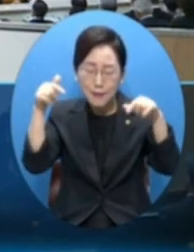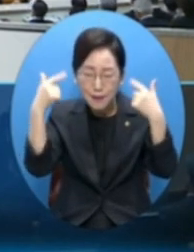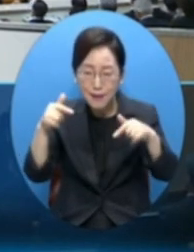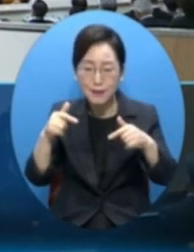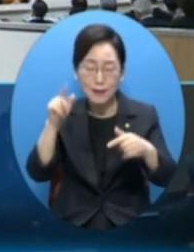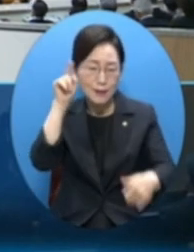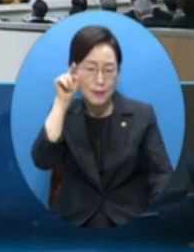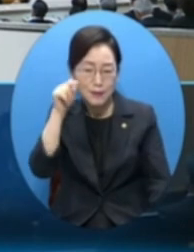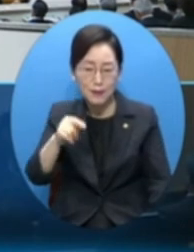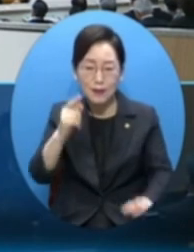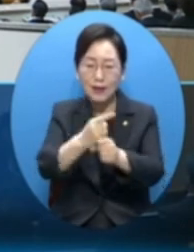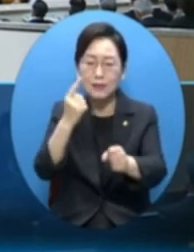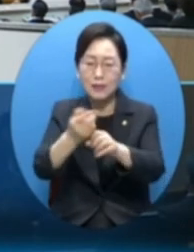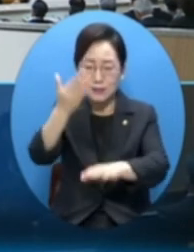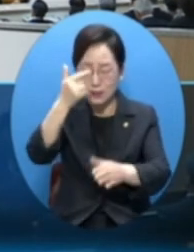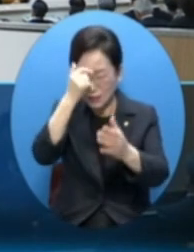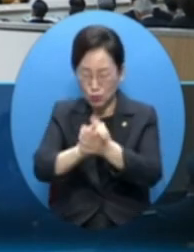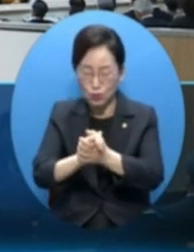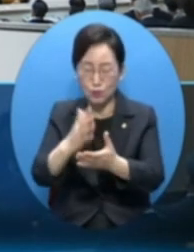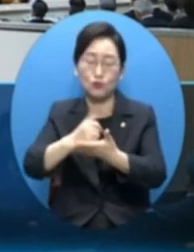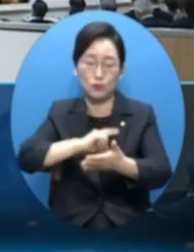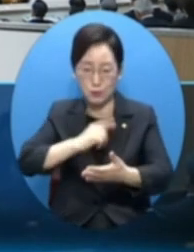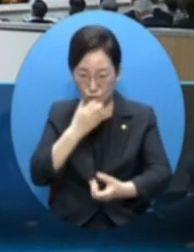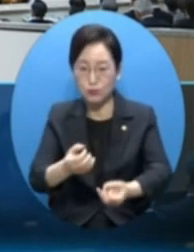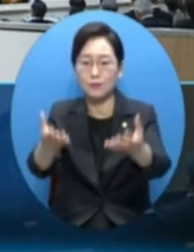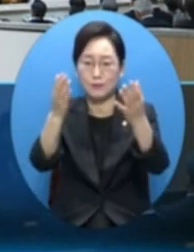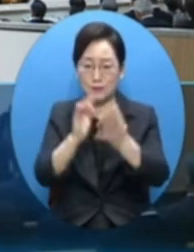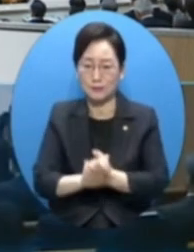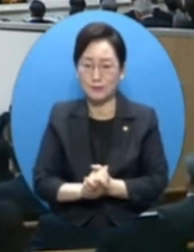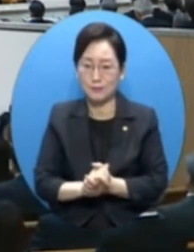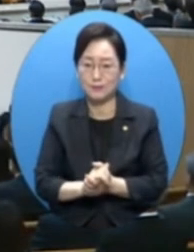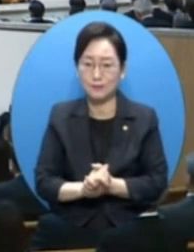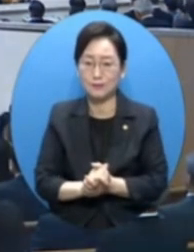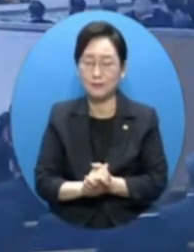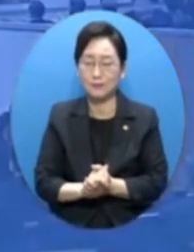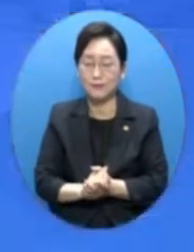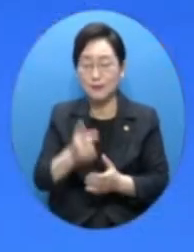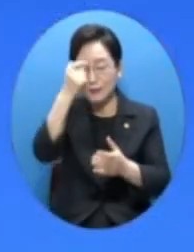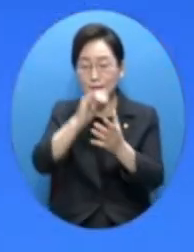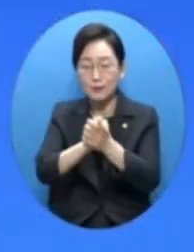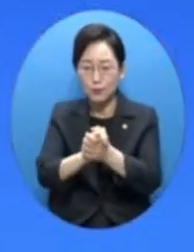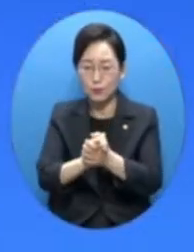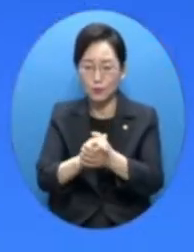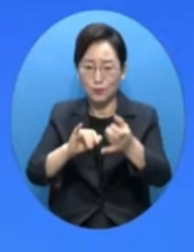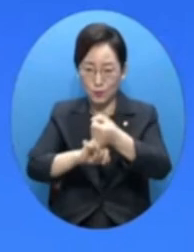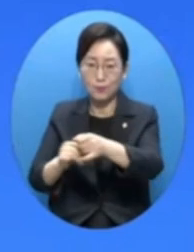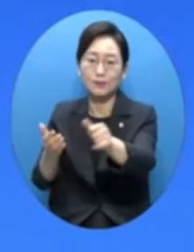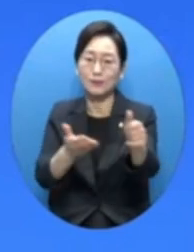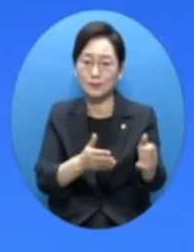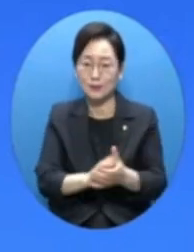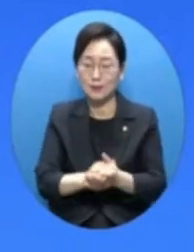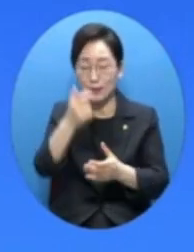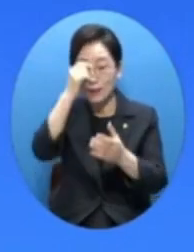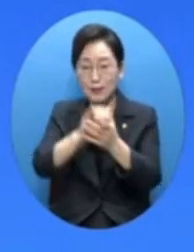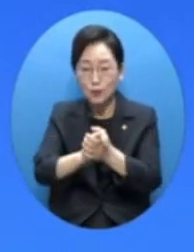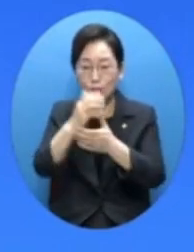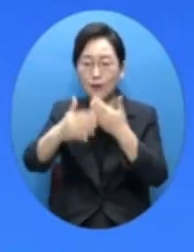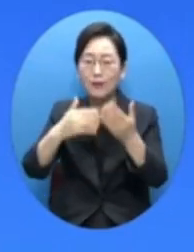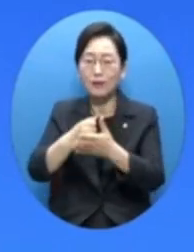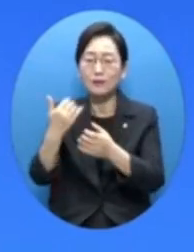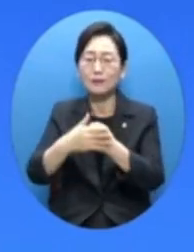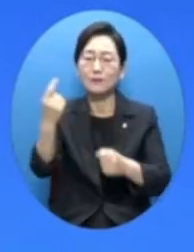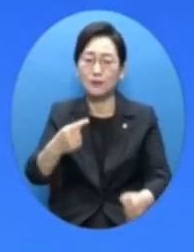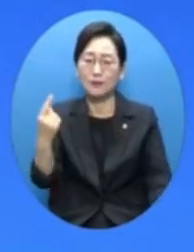하나님의 기도로 나간 여러분 모두가 되기를 주님으로 축원합니다. 기도의 사람들이 되기를 바랍니다. 기도하면 하나님의 은혜가